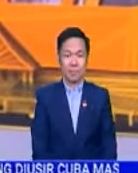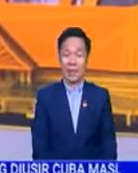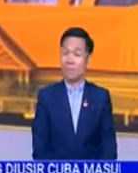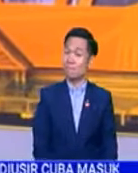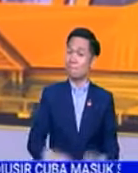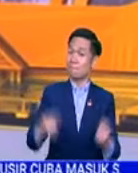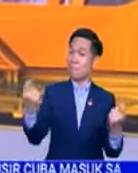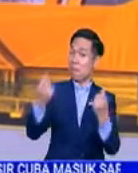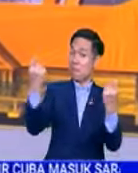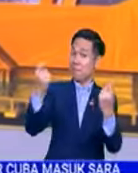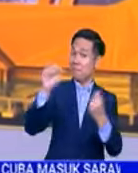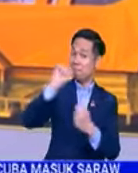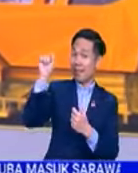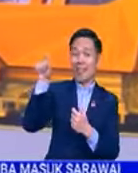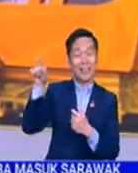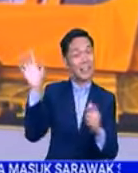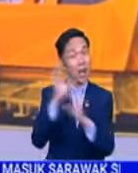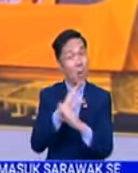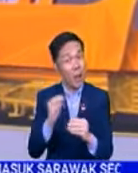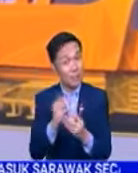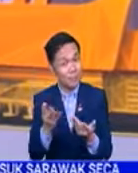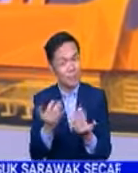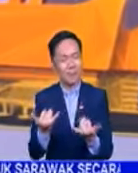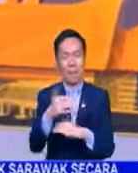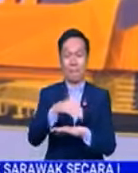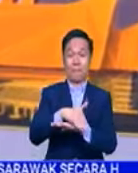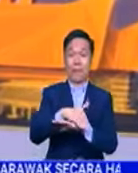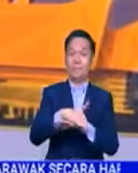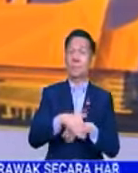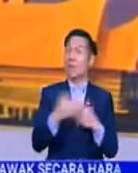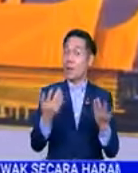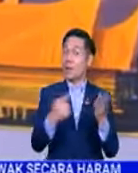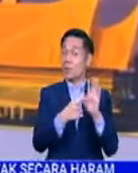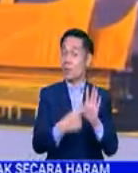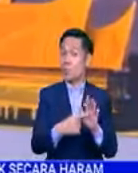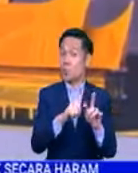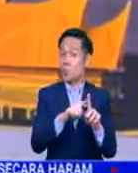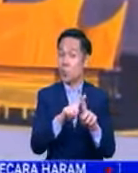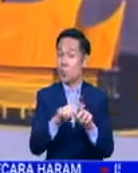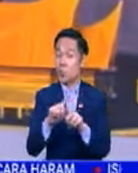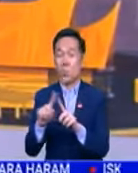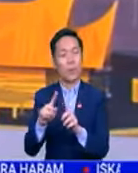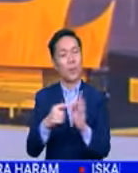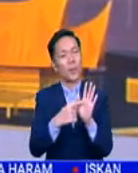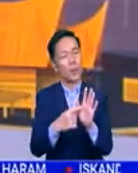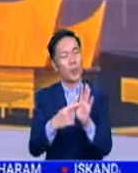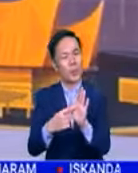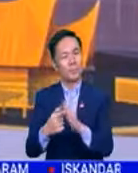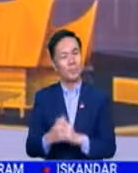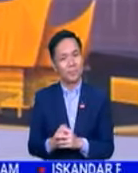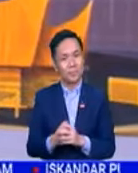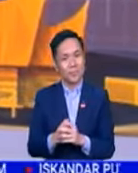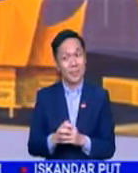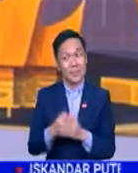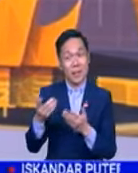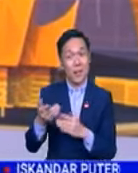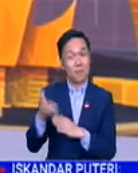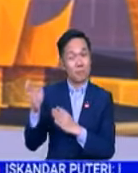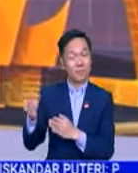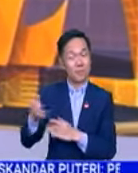sambutan Hari Kebangsaan Peringkat Negeri Sarawak malam ini bakal menyajikan penonton dengan pelbagai persembahan. Mawin